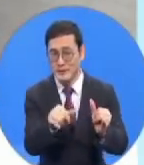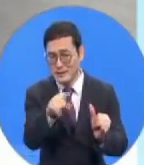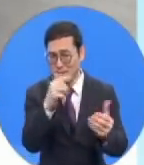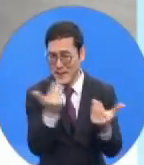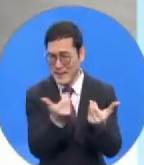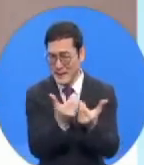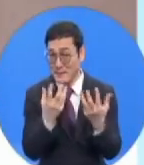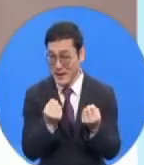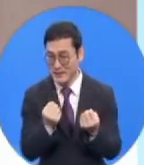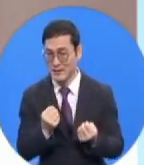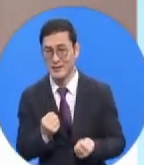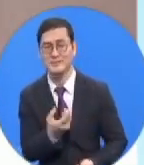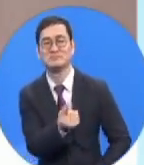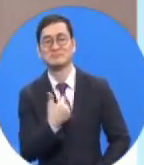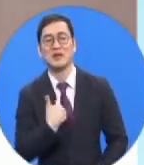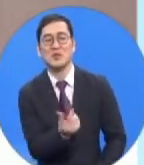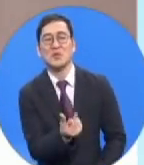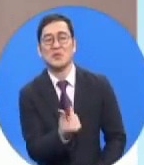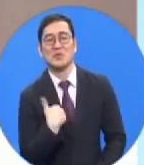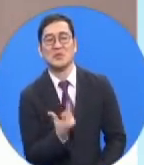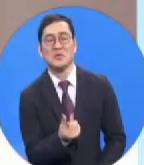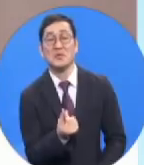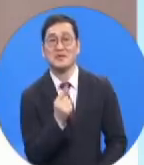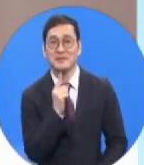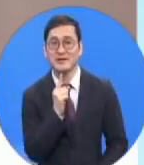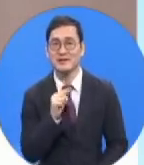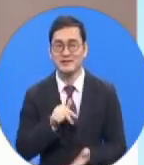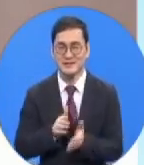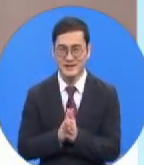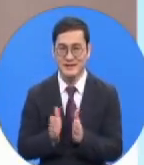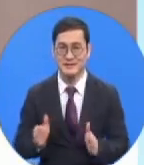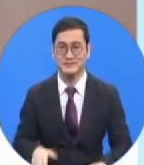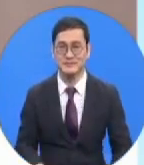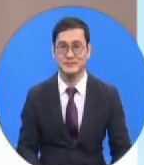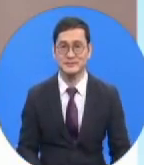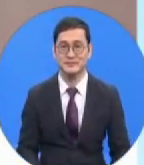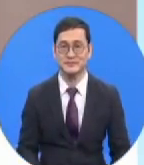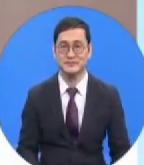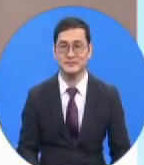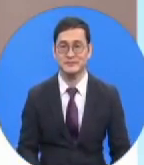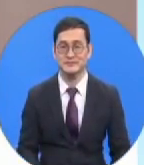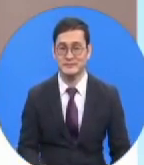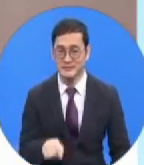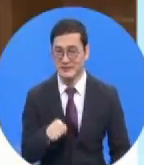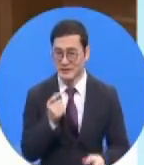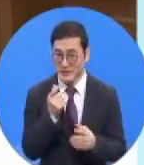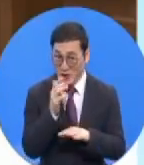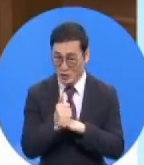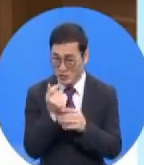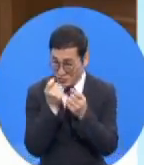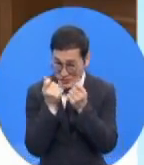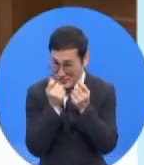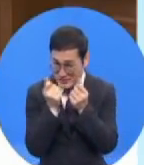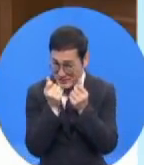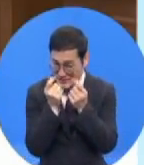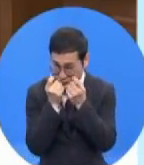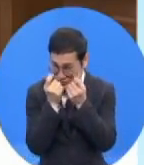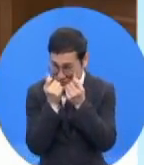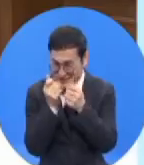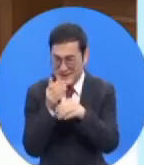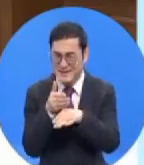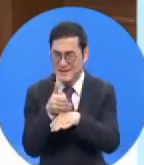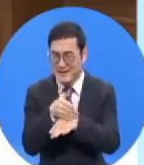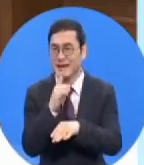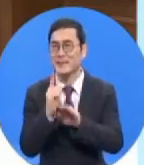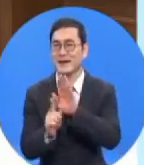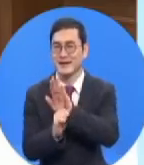있는 거잖아요. 네네. 제가 볼 때는 이재명 지사가 어떤 지지층 여론의 눈치를 보다가 지금 얘기를 꺼내신 것 같아요.